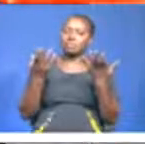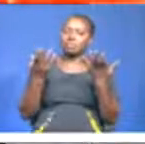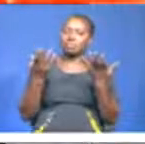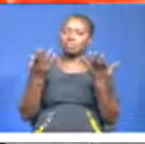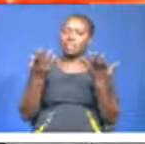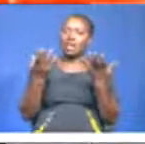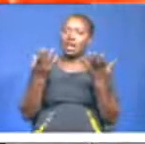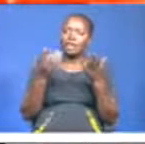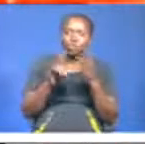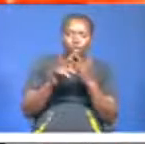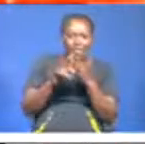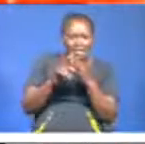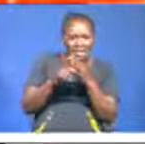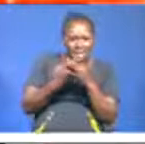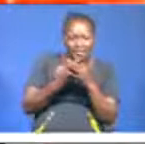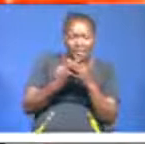Tumeanza hatua ya kwanza.